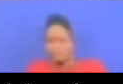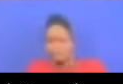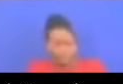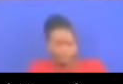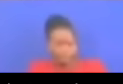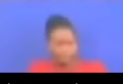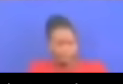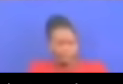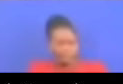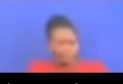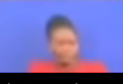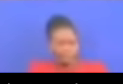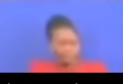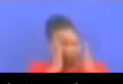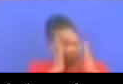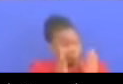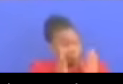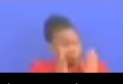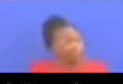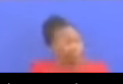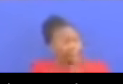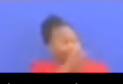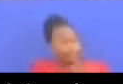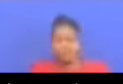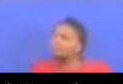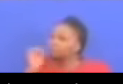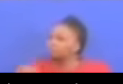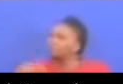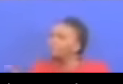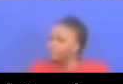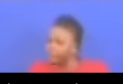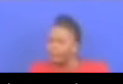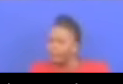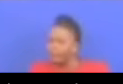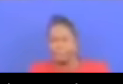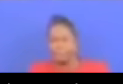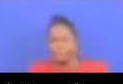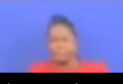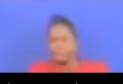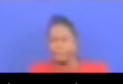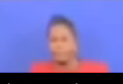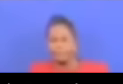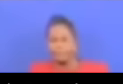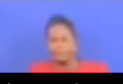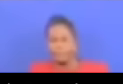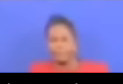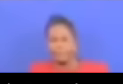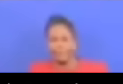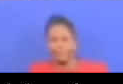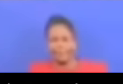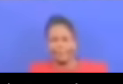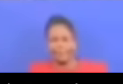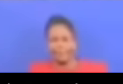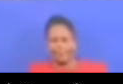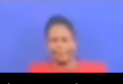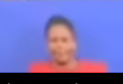Mheshimiwa Msukuma unapokea taarifa hiyo? Mheshimiwa napokea kwa sababu napiga mambo ya kidaktari kwa hiyo daktari mwenzangu naipokea